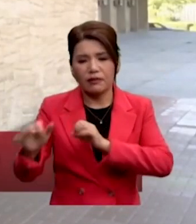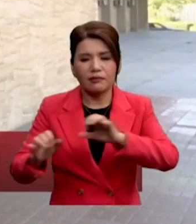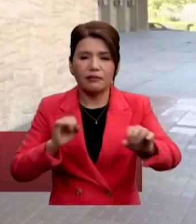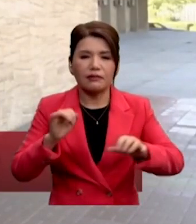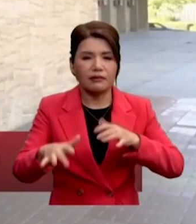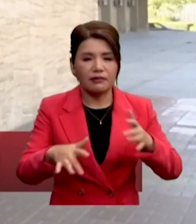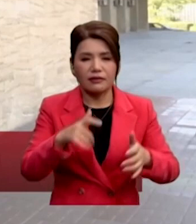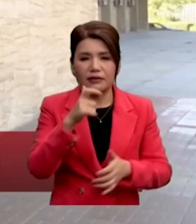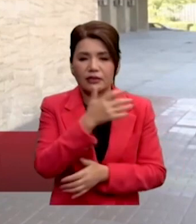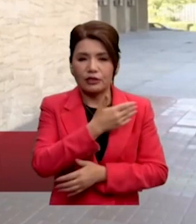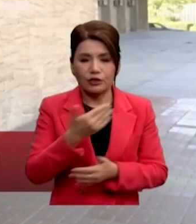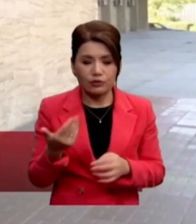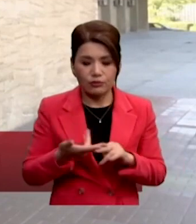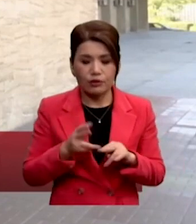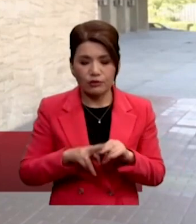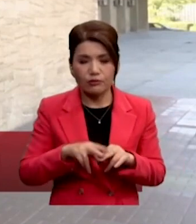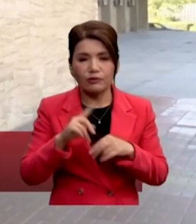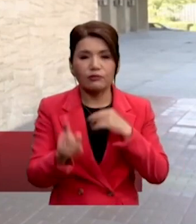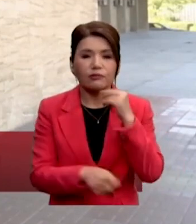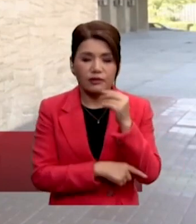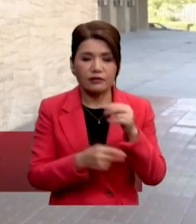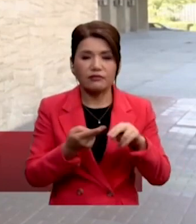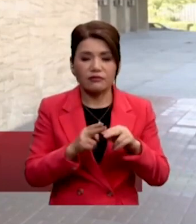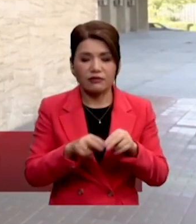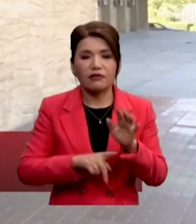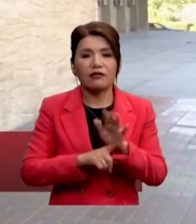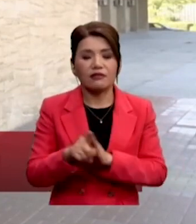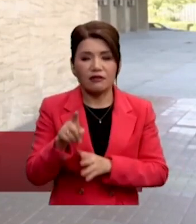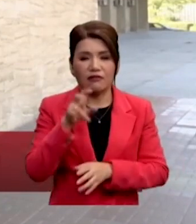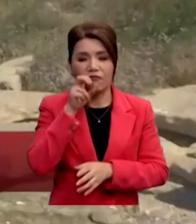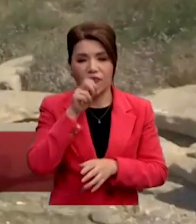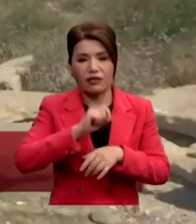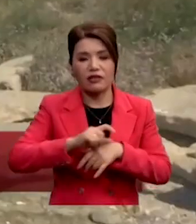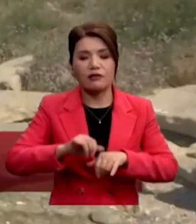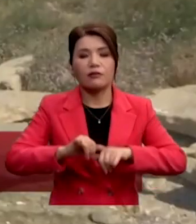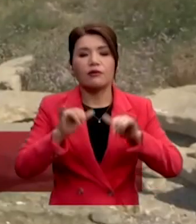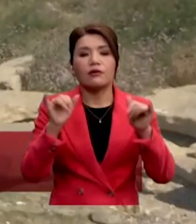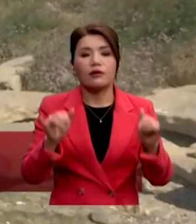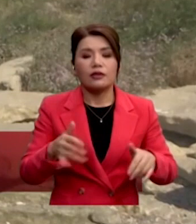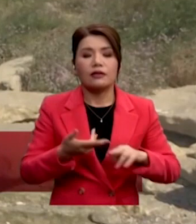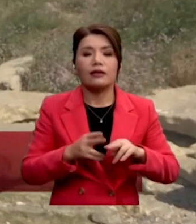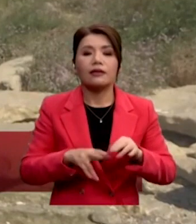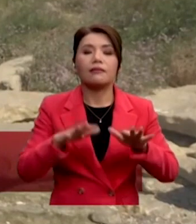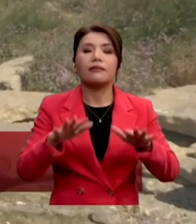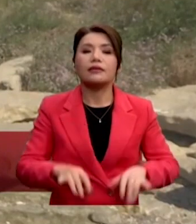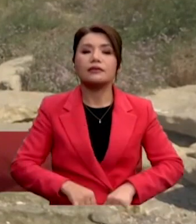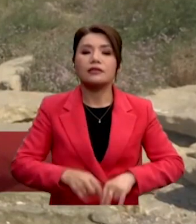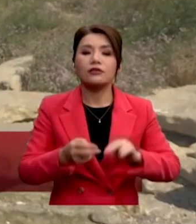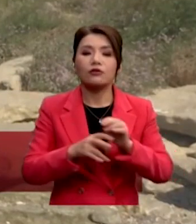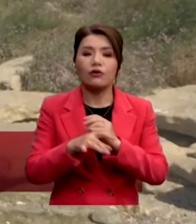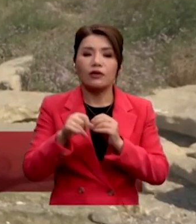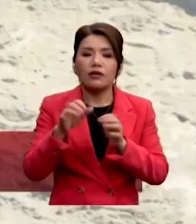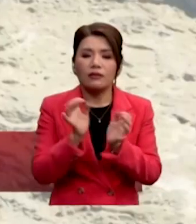тастауында, бұл арғы жағында осы қоқыстан шығатын жануарлар ғой барлығы да. Ал жаңадан бой көтеретін нысанның астына қоқыс